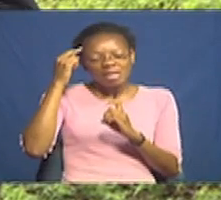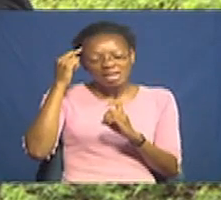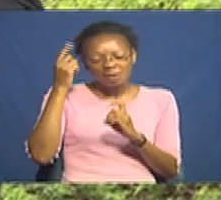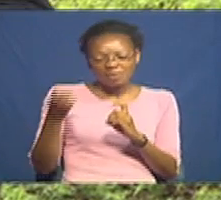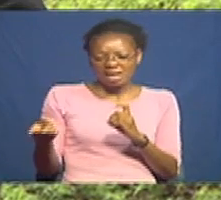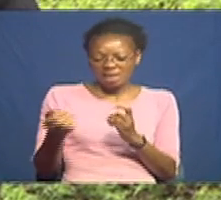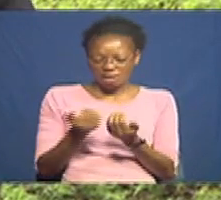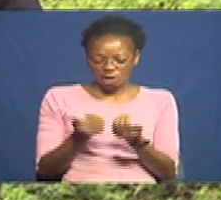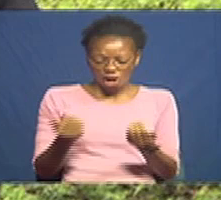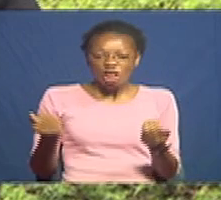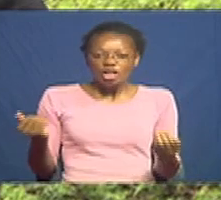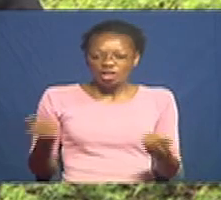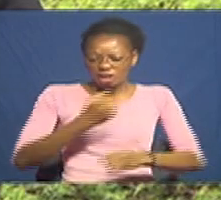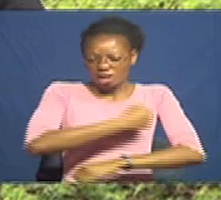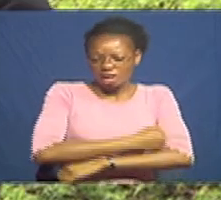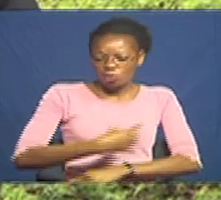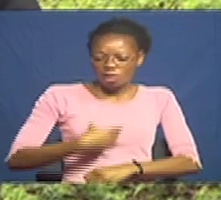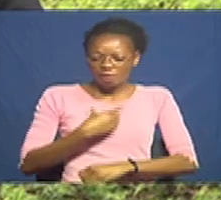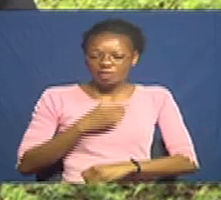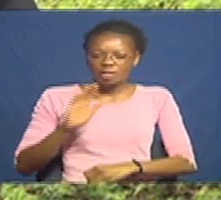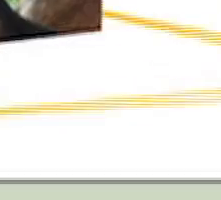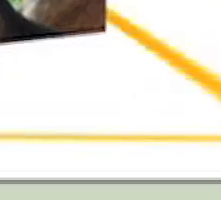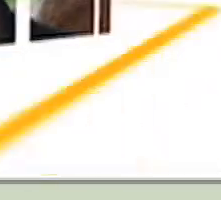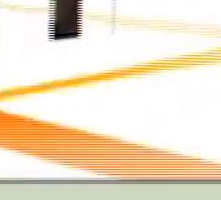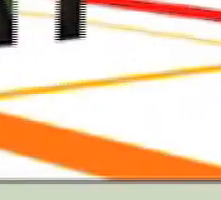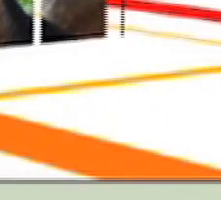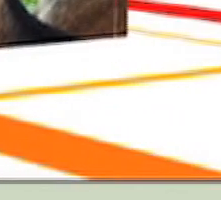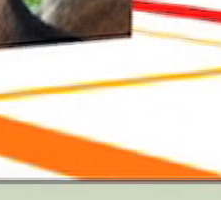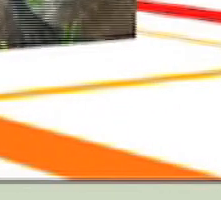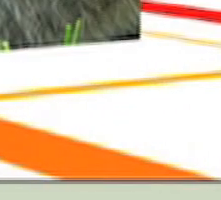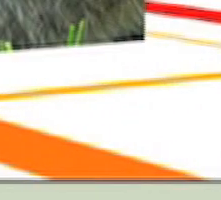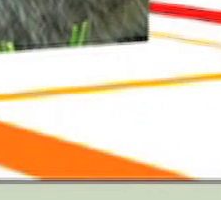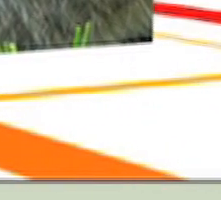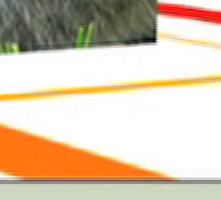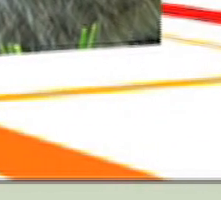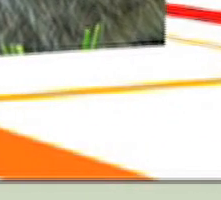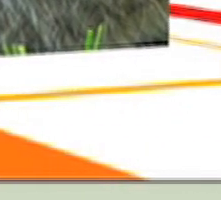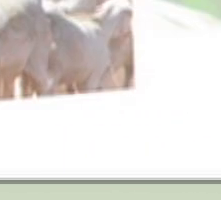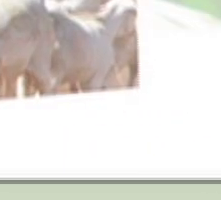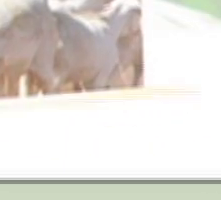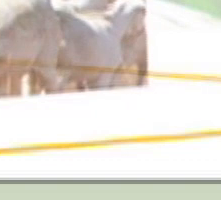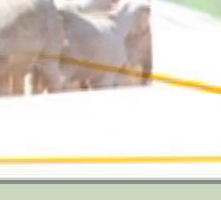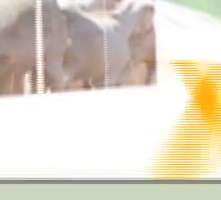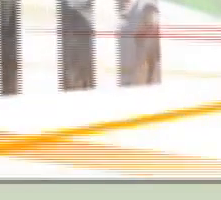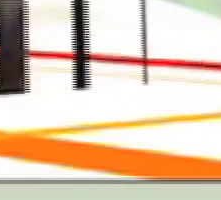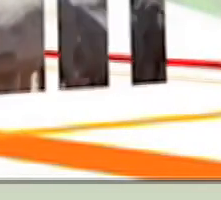kahawa. Usibanduke, nitarejea hivi punde na mengi.